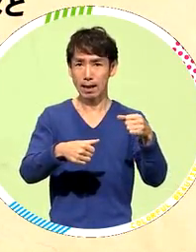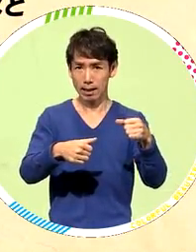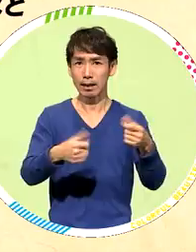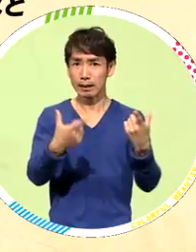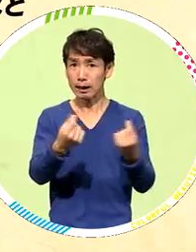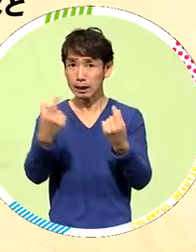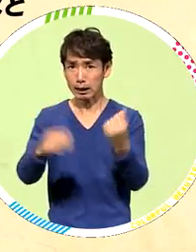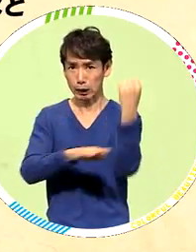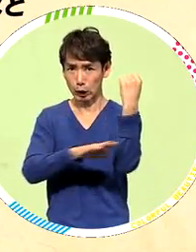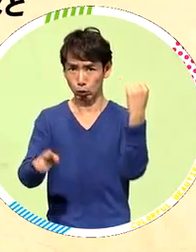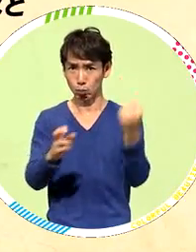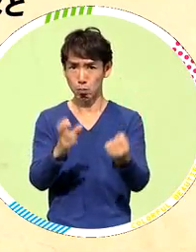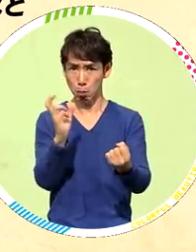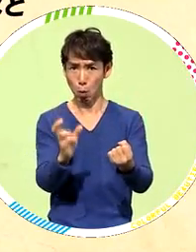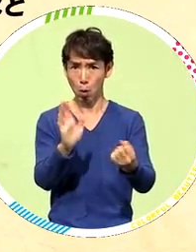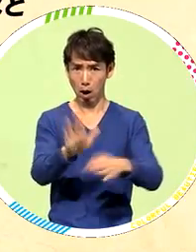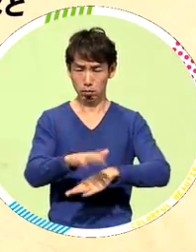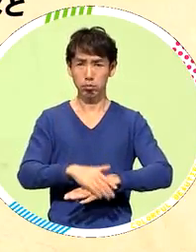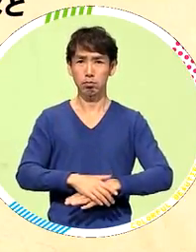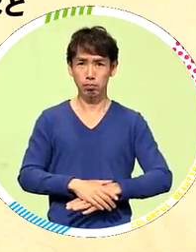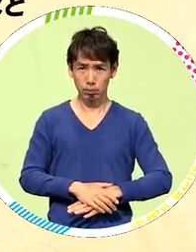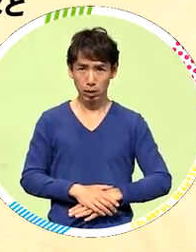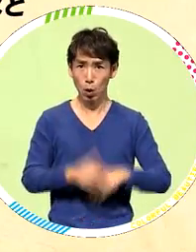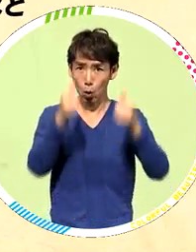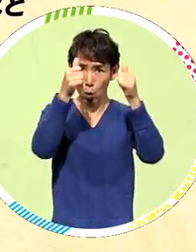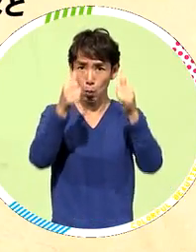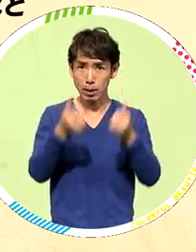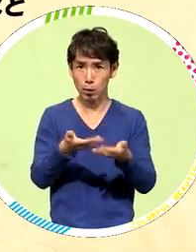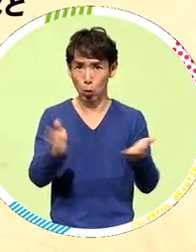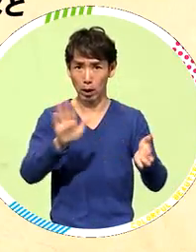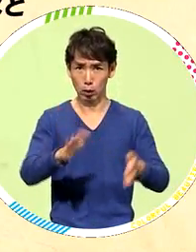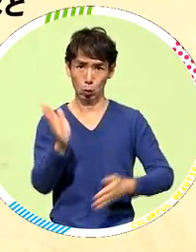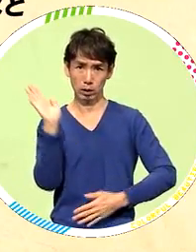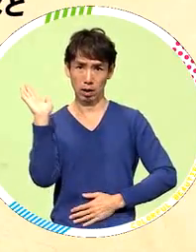られていてホームページで公開されているんです